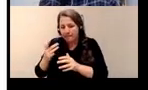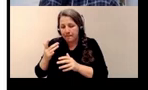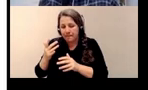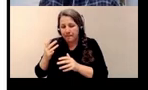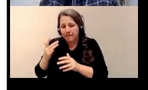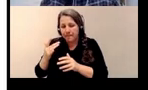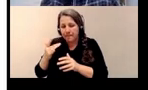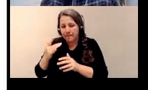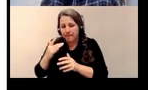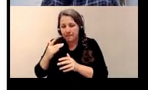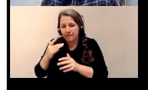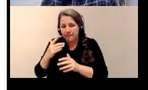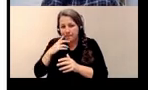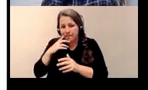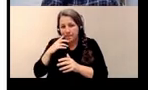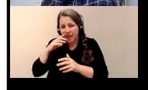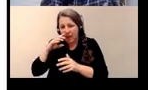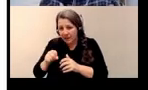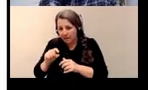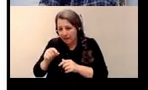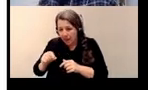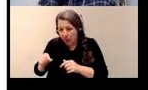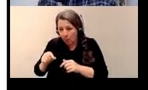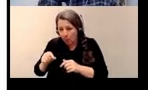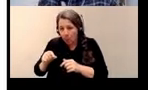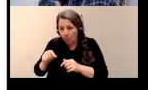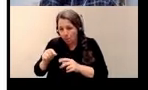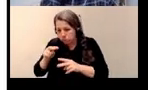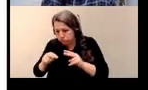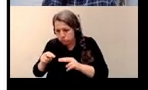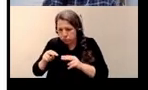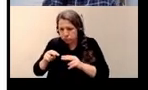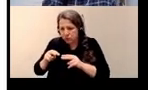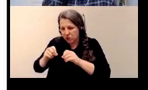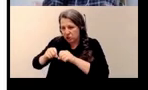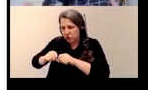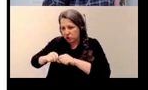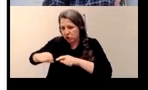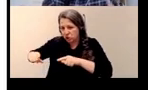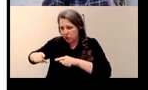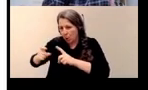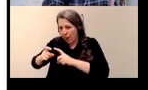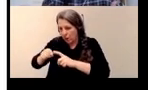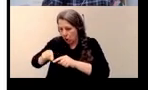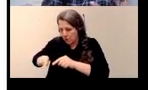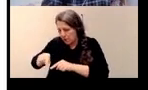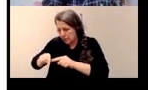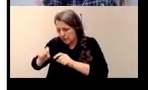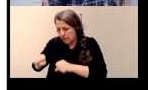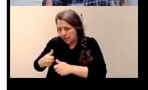de reconnaître des micro-composants et de lire, d'interpréter des schémas électroniques. Donc, de manière générale,